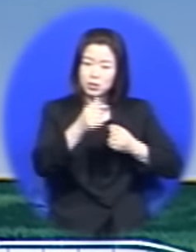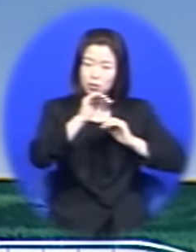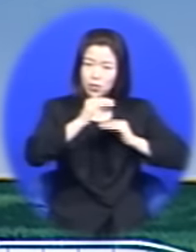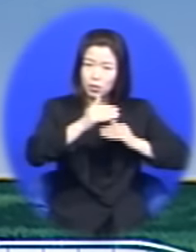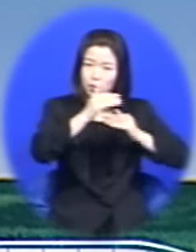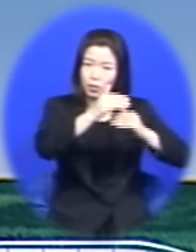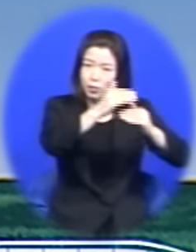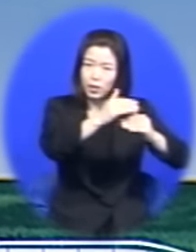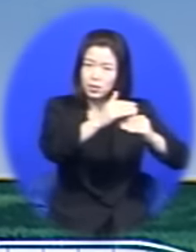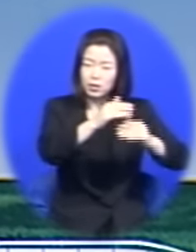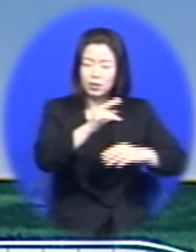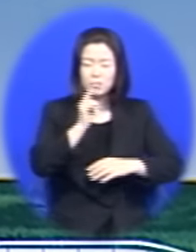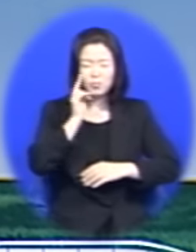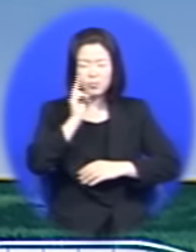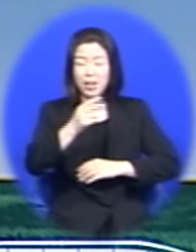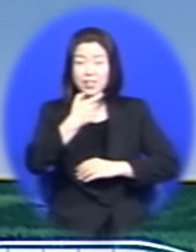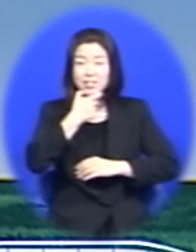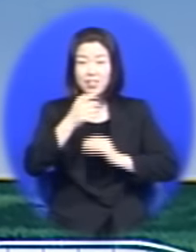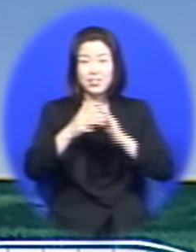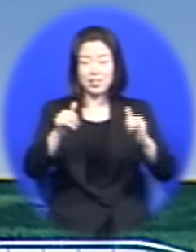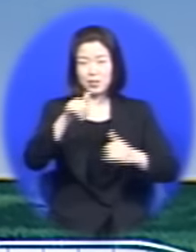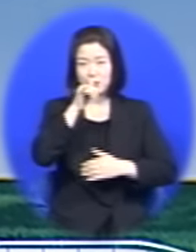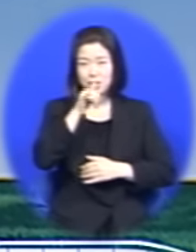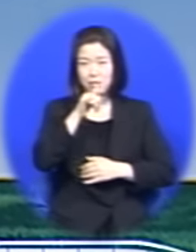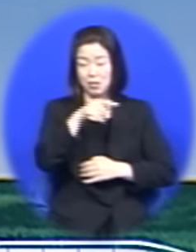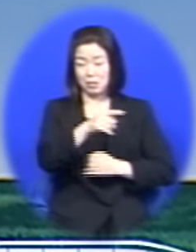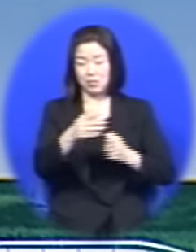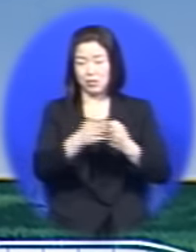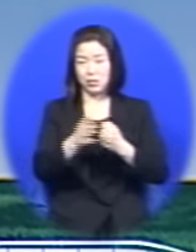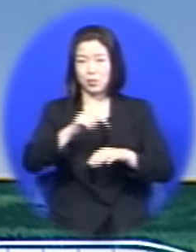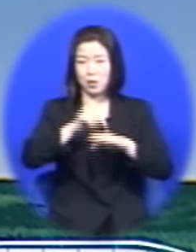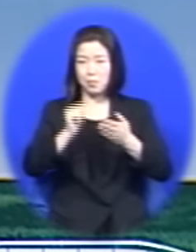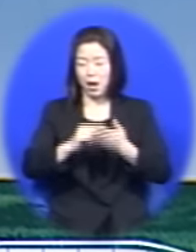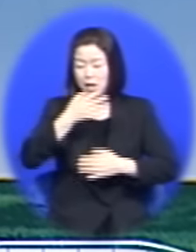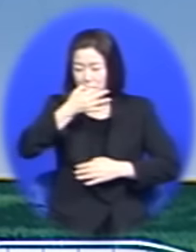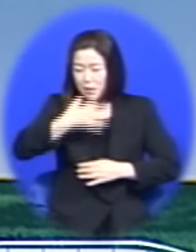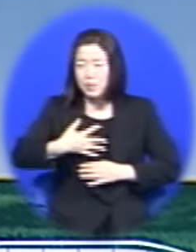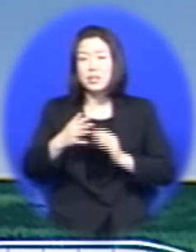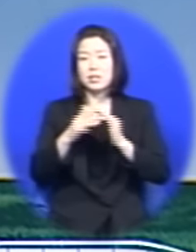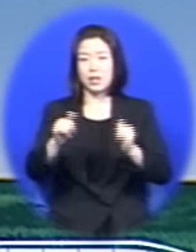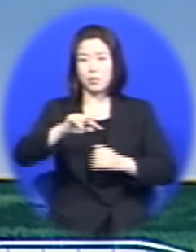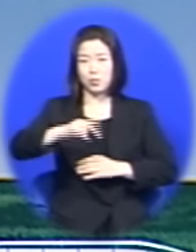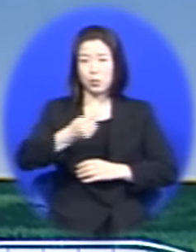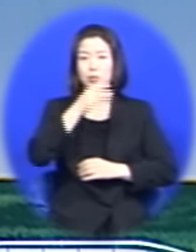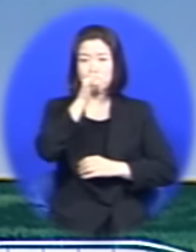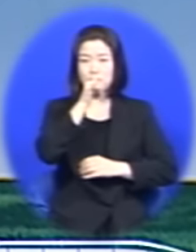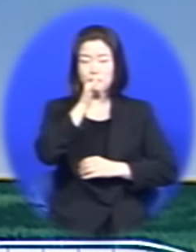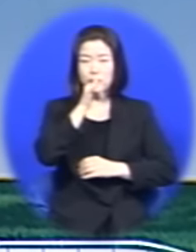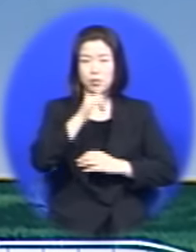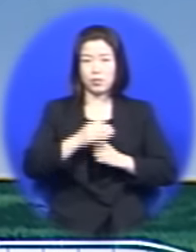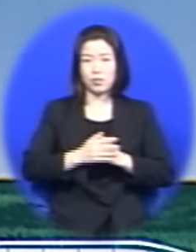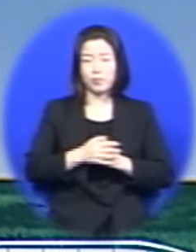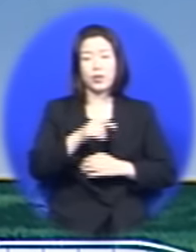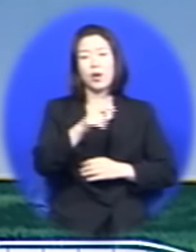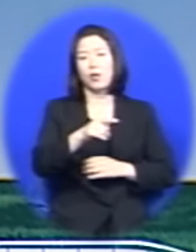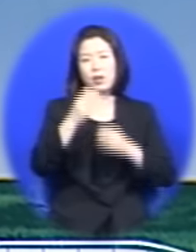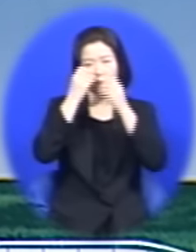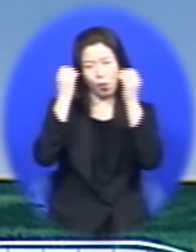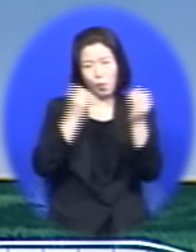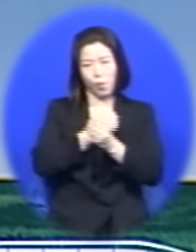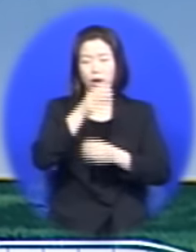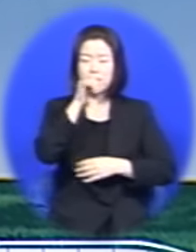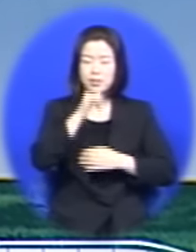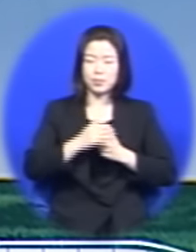굉장히 싫어하시는 분도 있어요. 그것 때문에 마음이 힘들어하시는 분들 계십니다. 거기에는 오해가